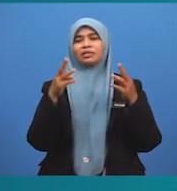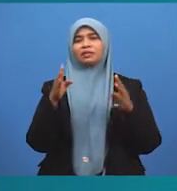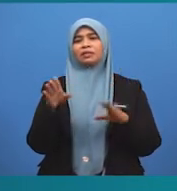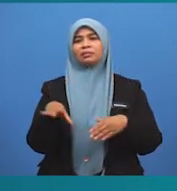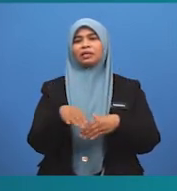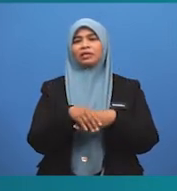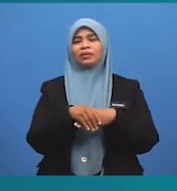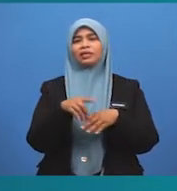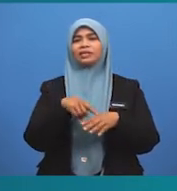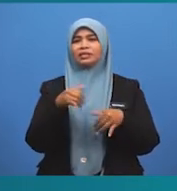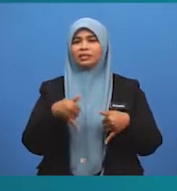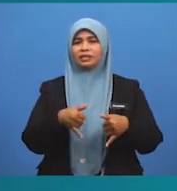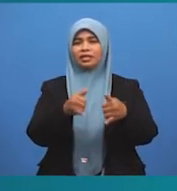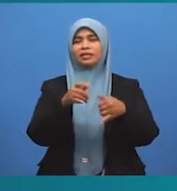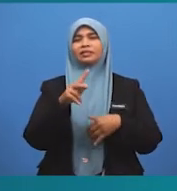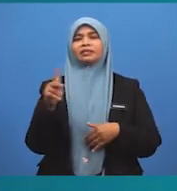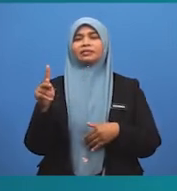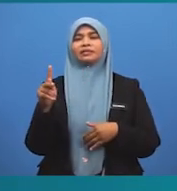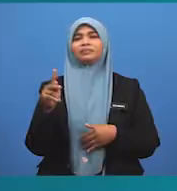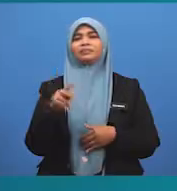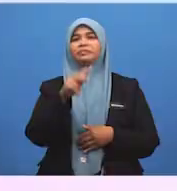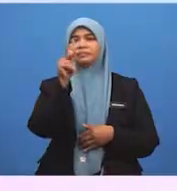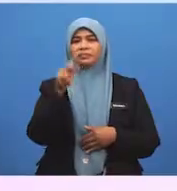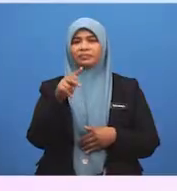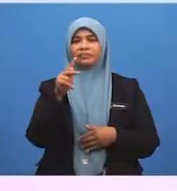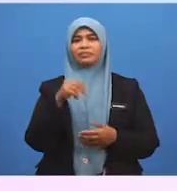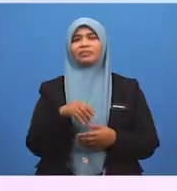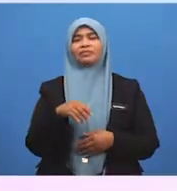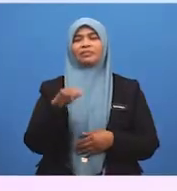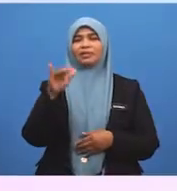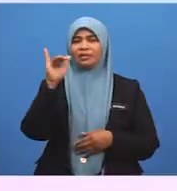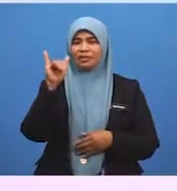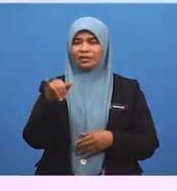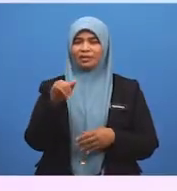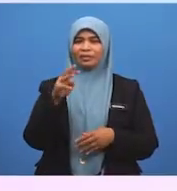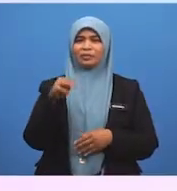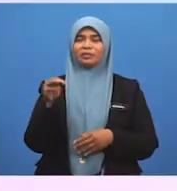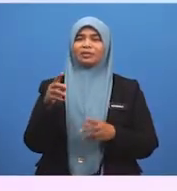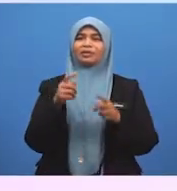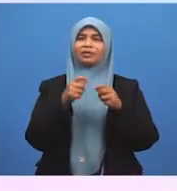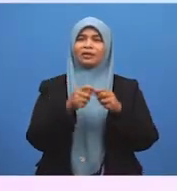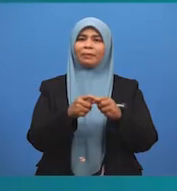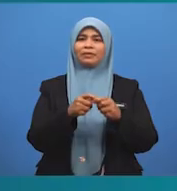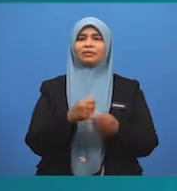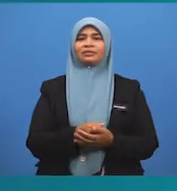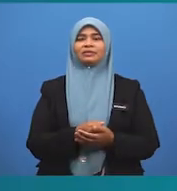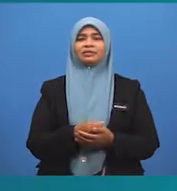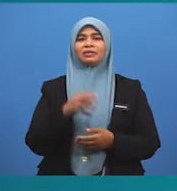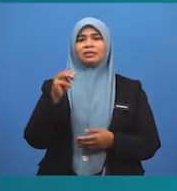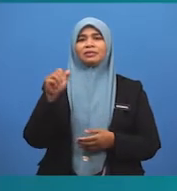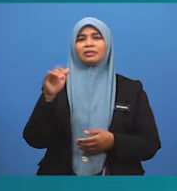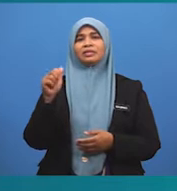upacara perkahwinan dijalankan? Ya, murid-murid, tepat sekali.